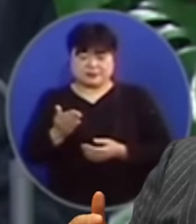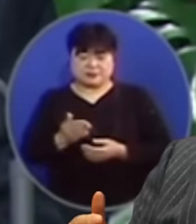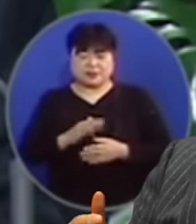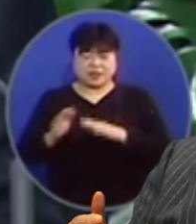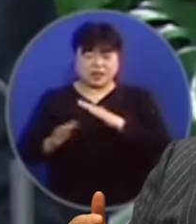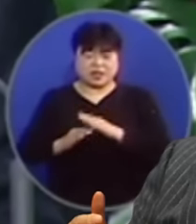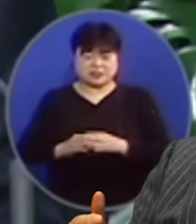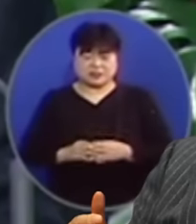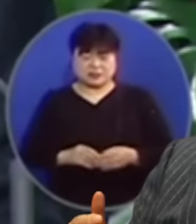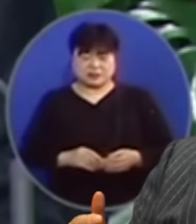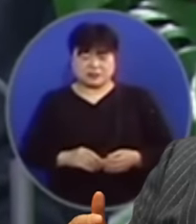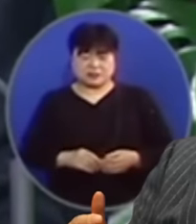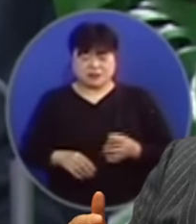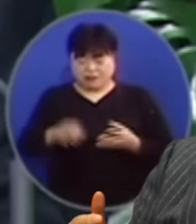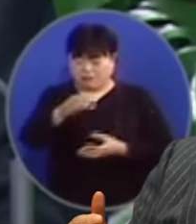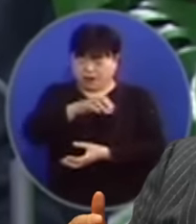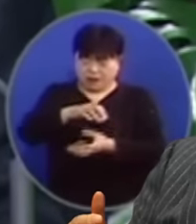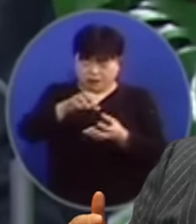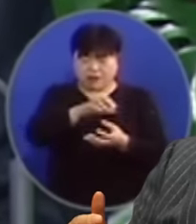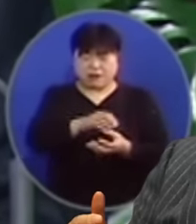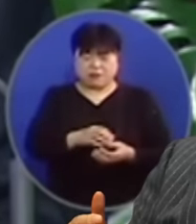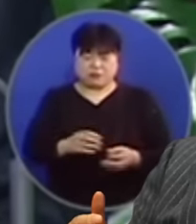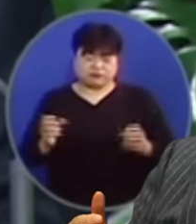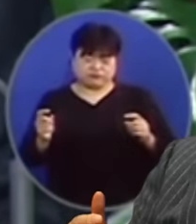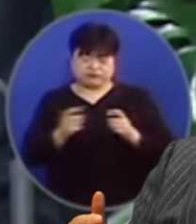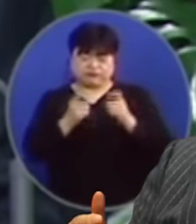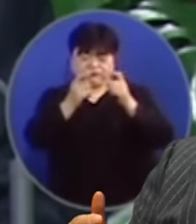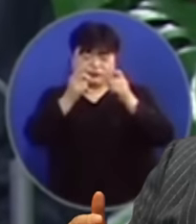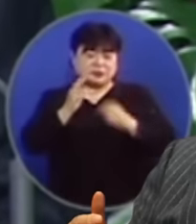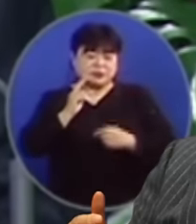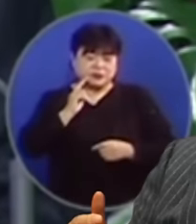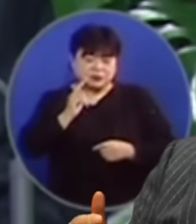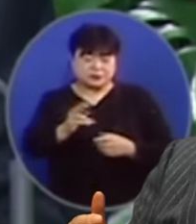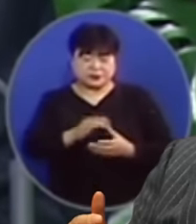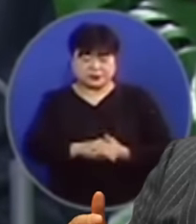아주 풍비박산이 되고 굉장히 큰 고통이 다가왔습니다.